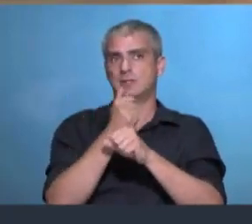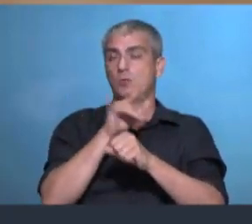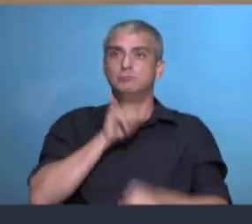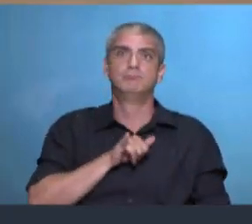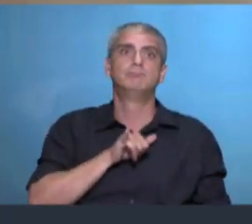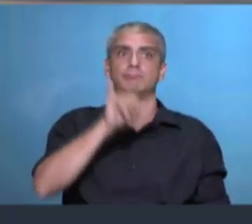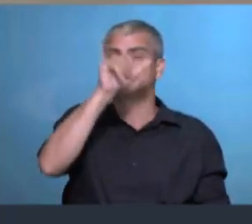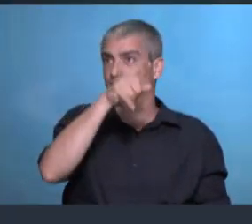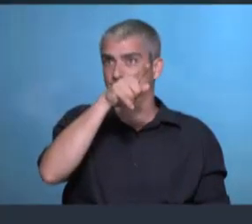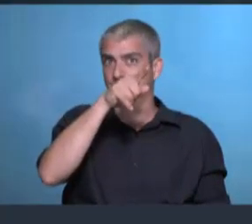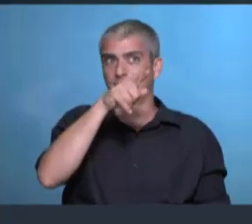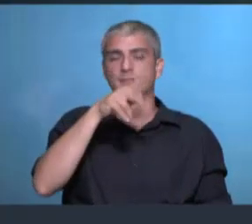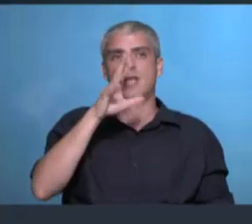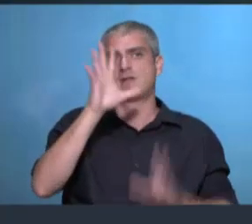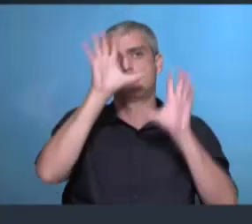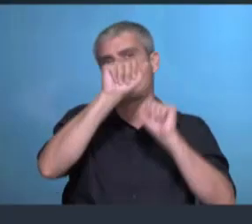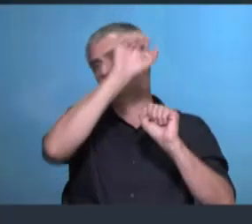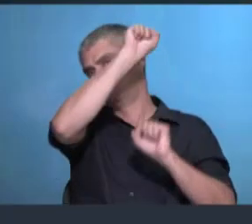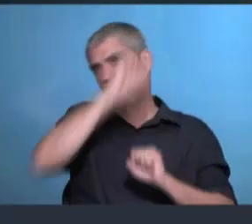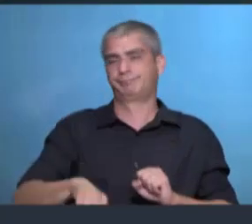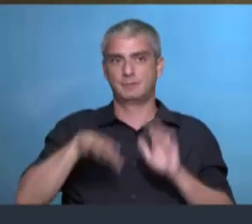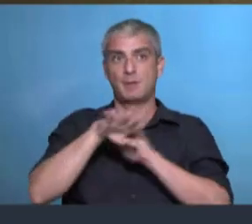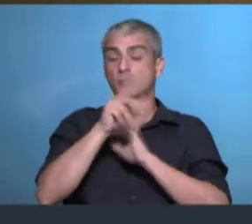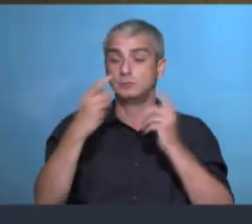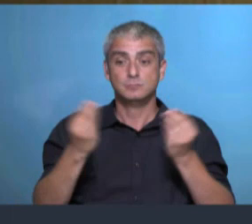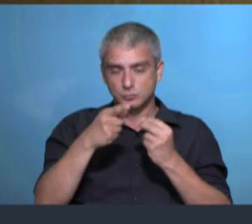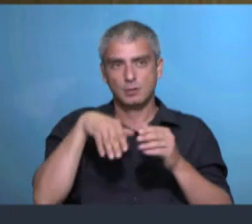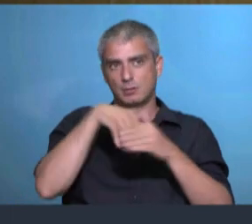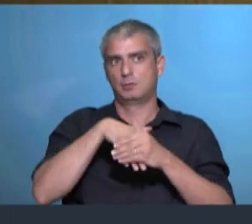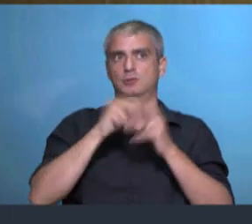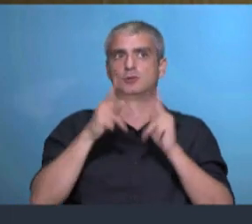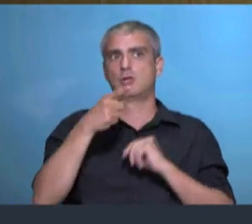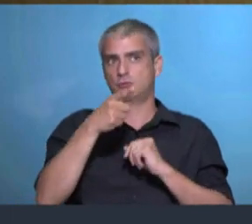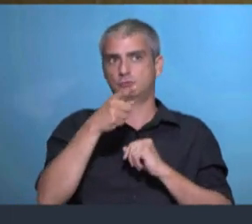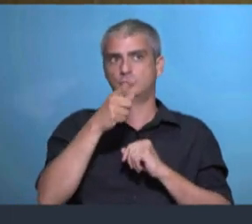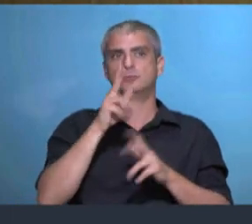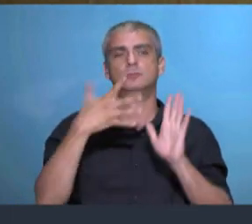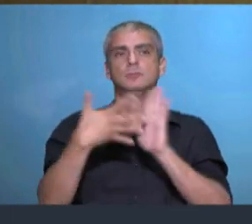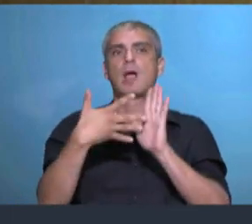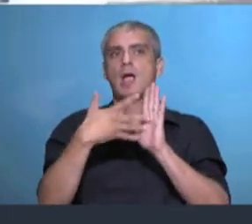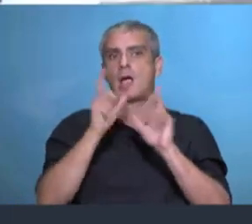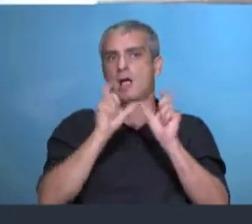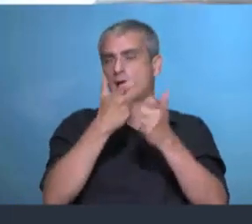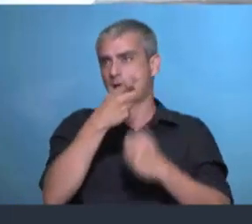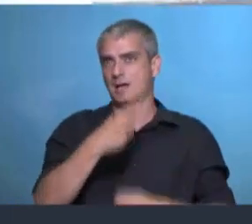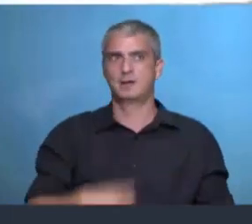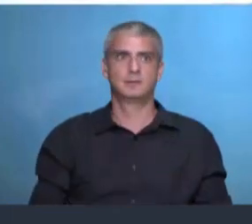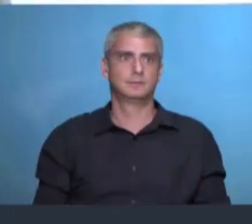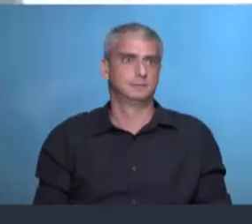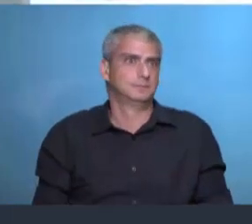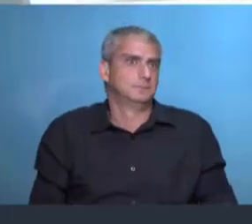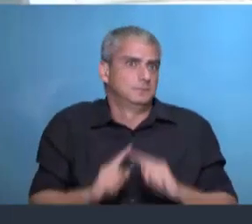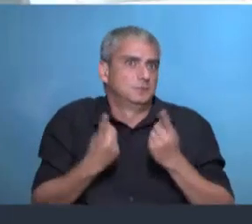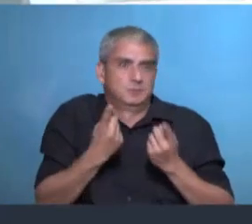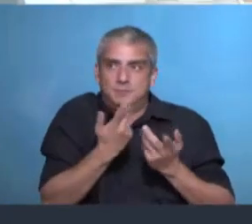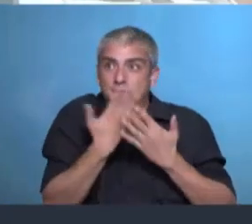מטוס בנתב"ג, אך הורדו מהטיסה. פריט האומנות נמצא ברשותם, והם עוכבו לחקירה. עשוי לגמרי, במיוחד